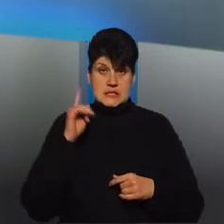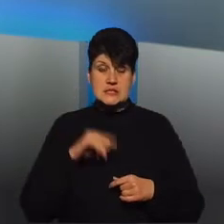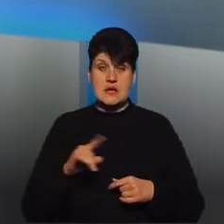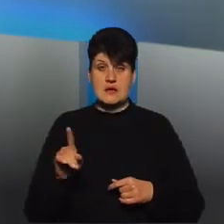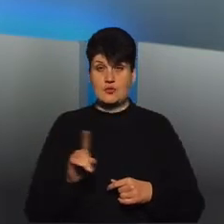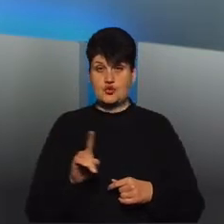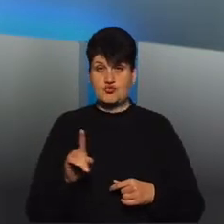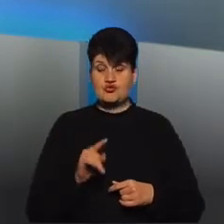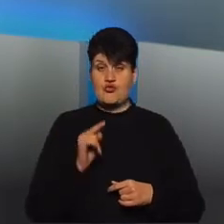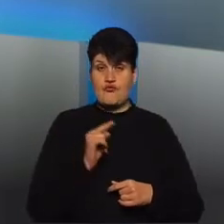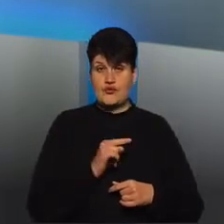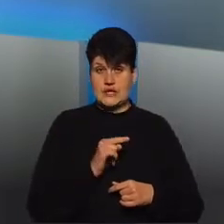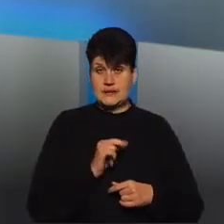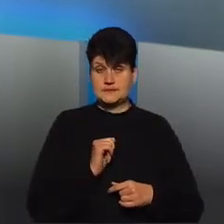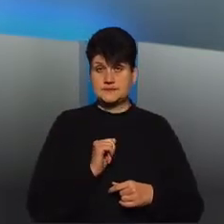вони